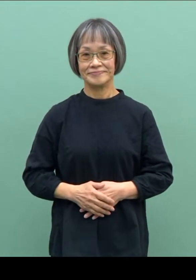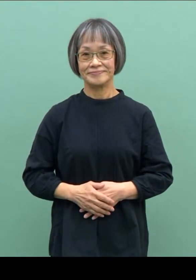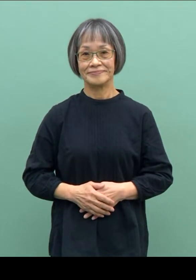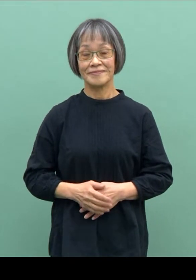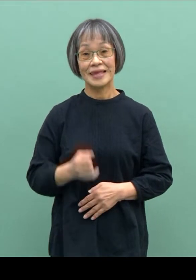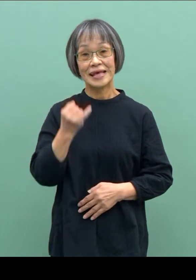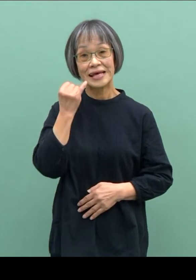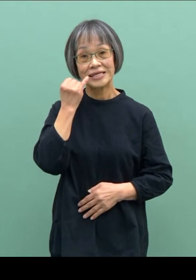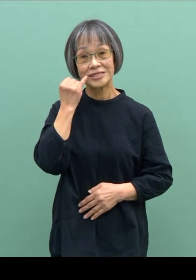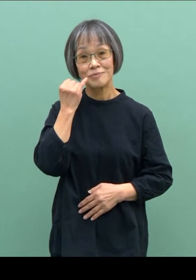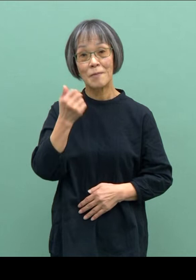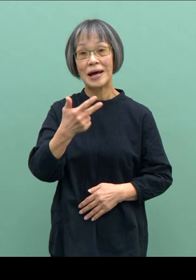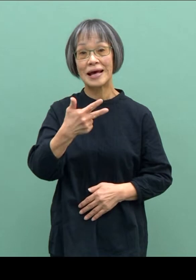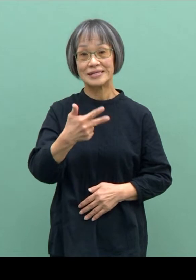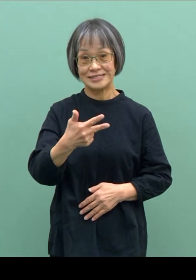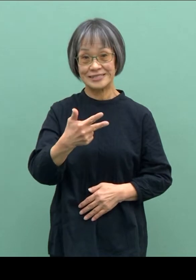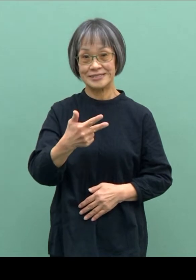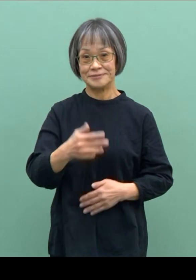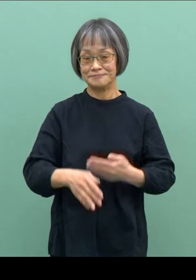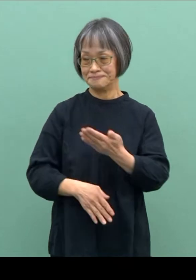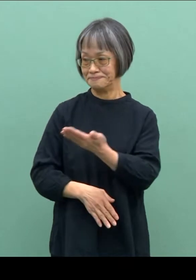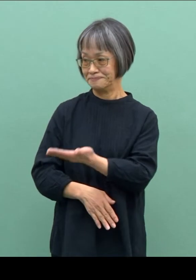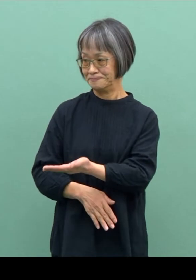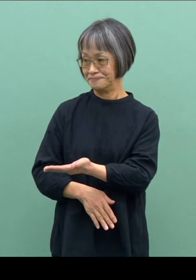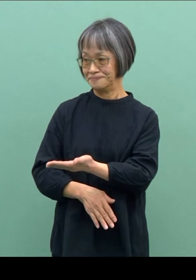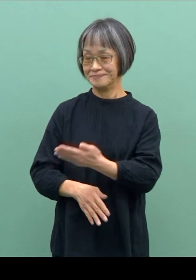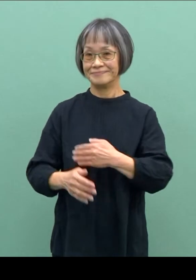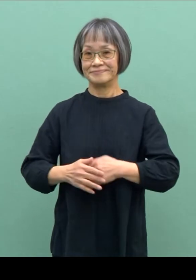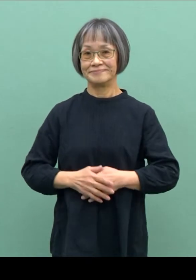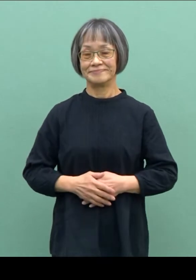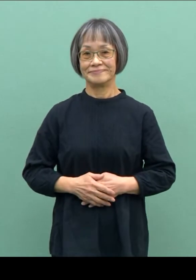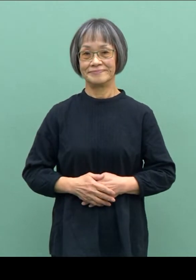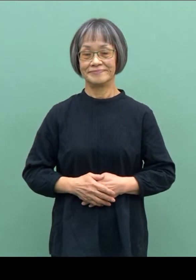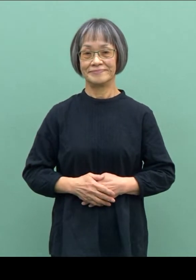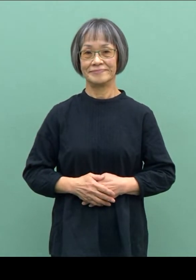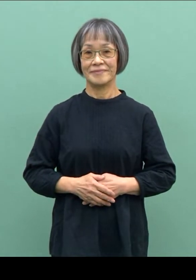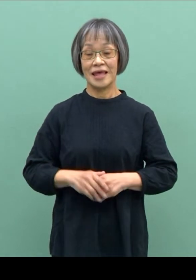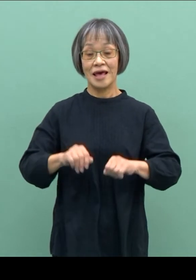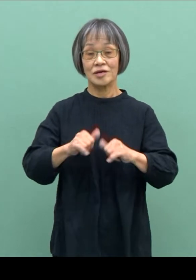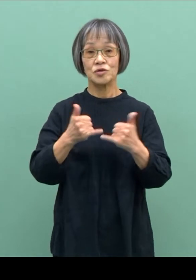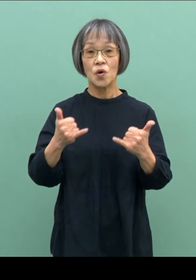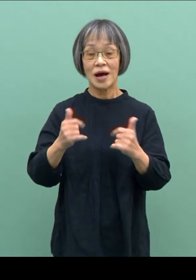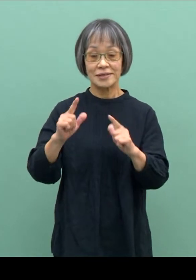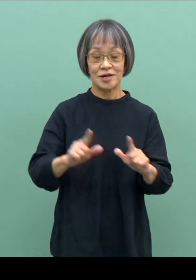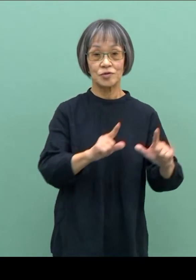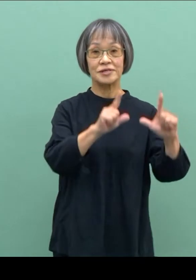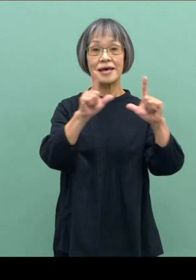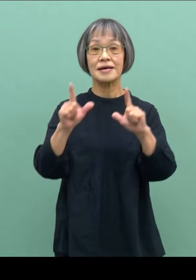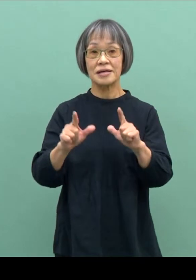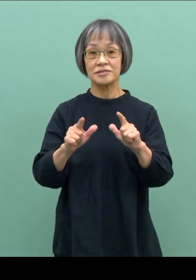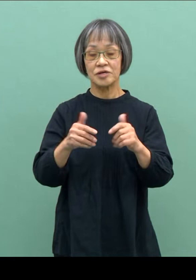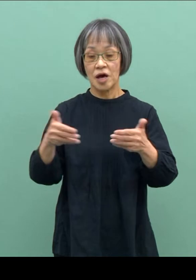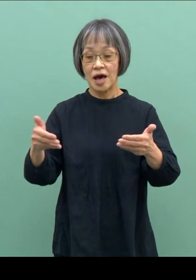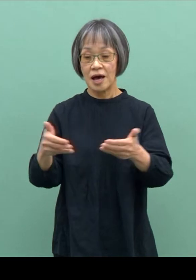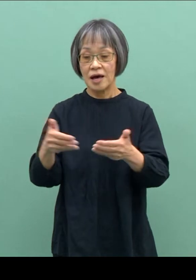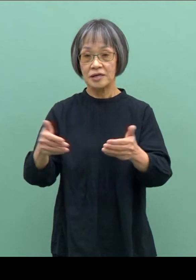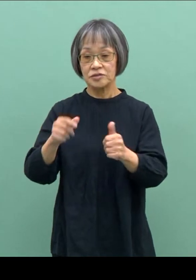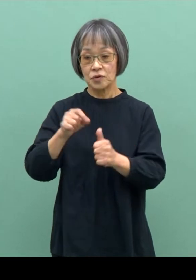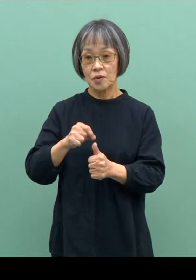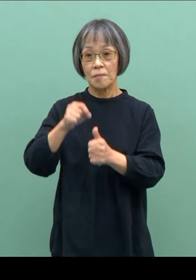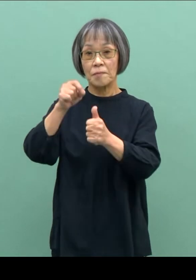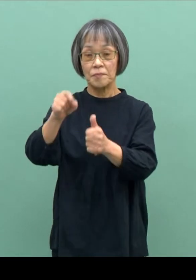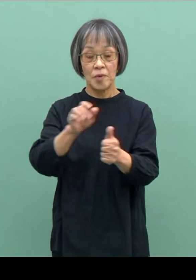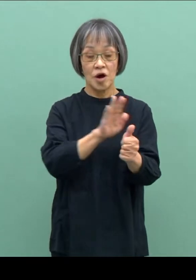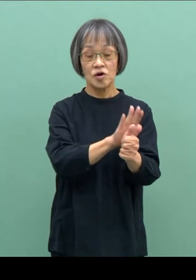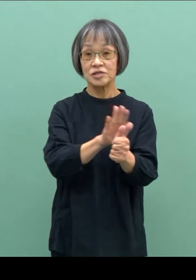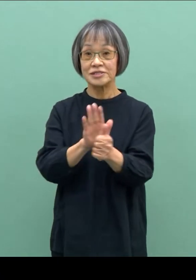。島原市の社会福祉法人悠久会、こちらでは障害のある方への生活支